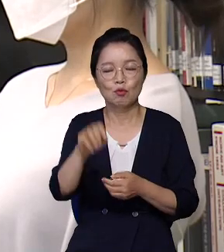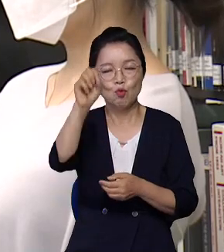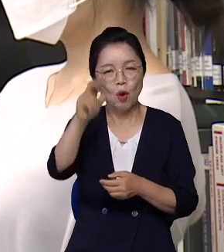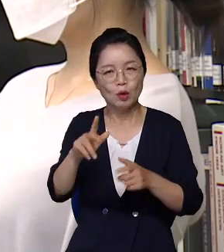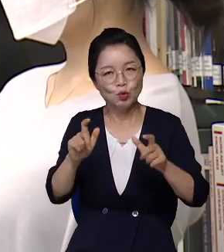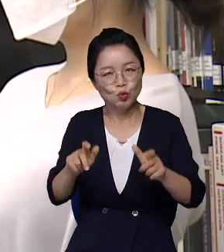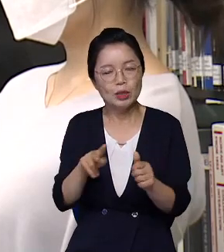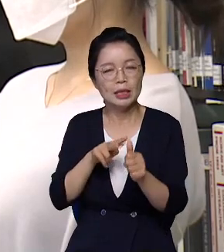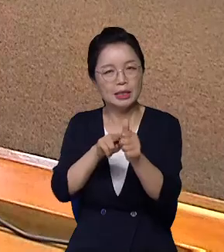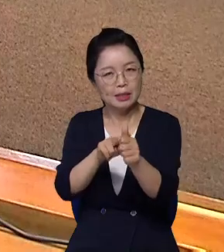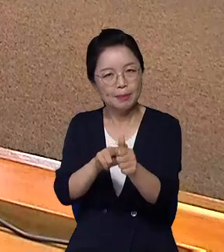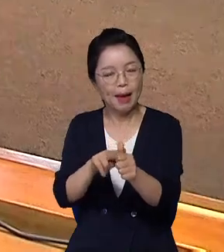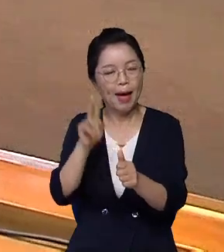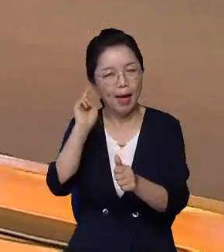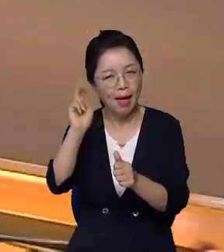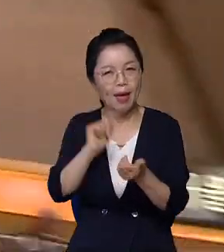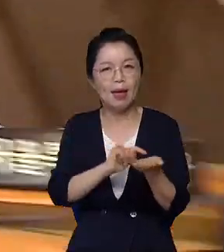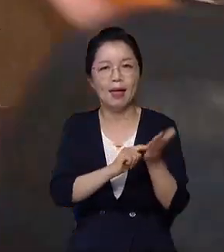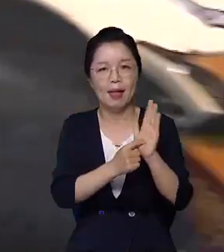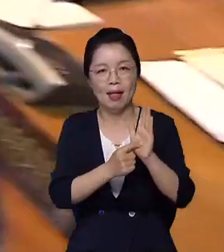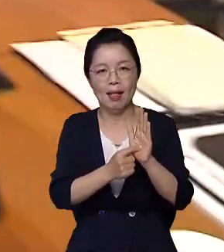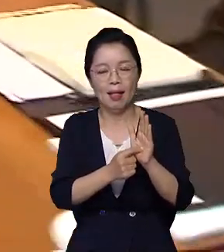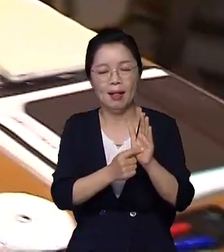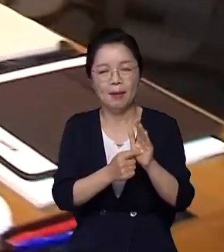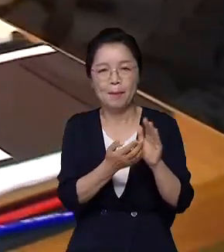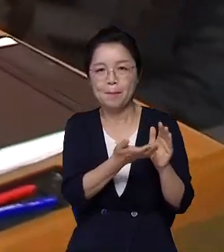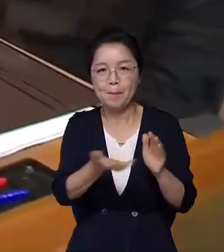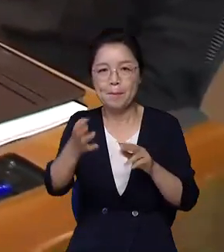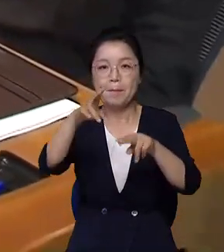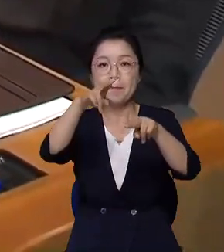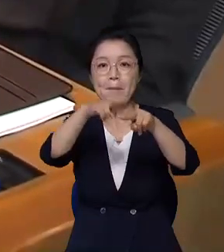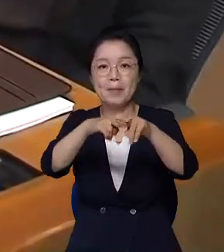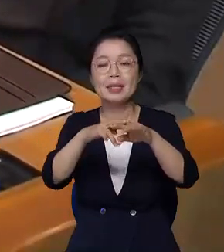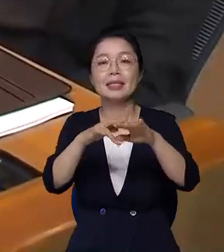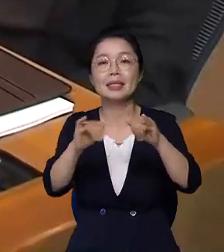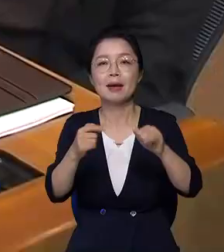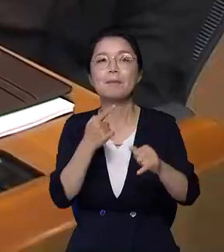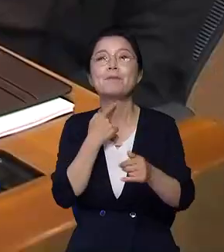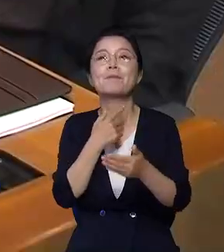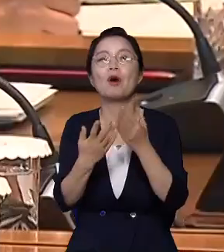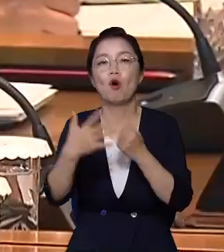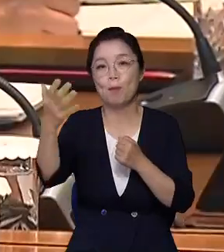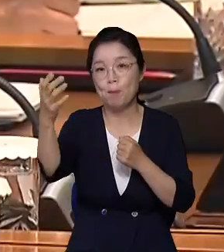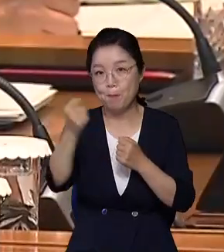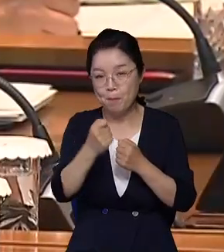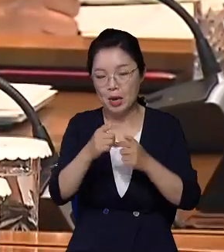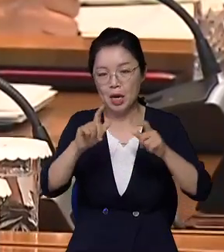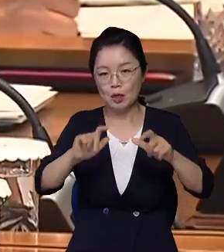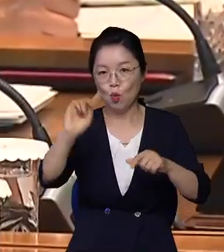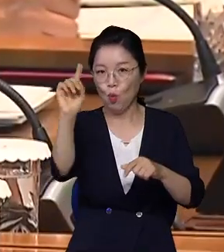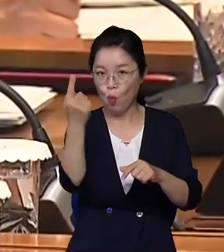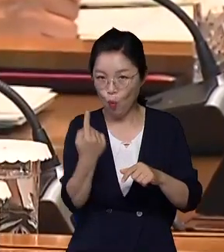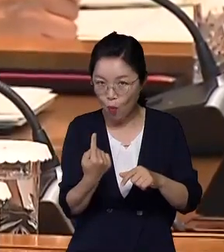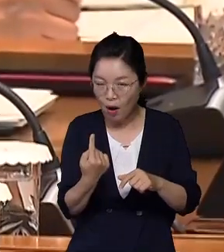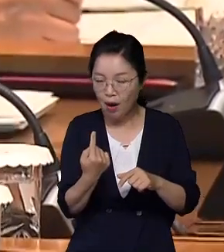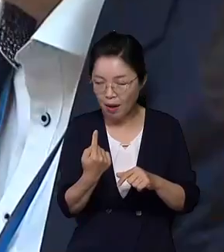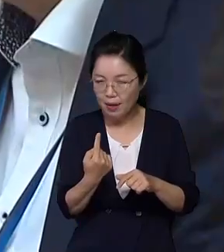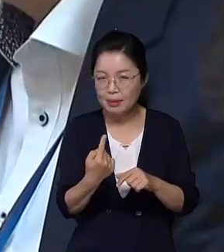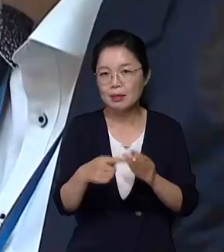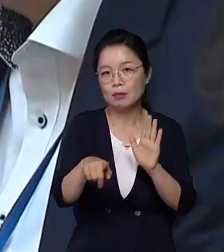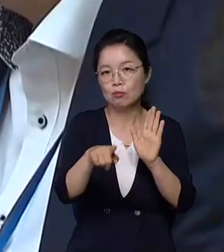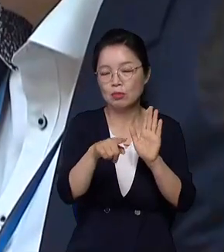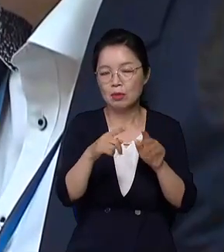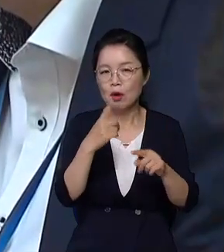나오고 있습니다. 거물급 인사들의 출마설이 중앙에서 쌓은 역량을 지역을 위해 사용한다는 긍정적